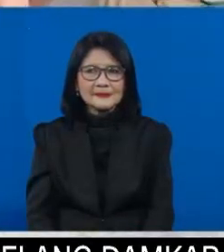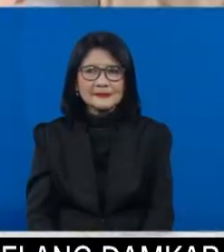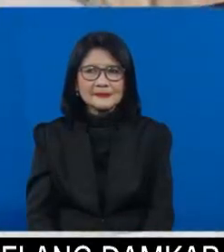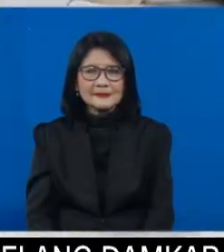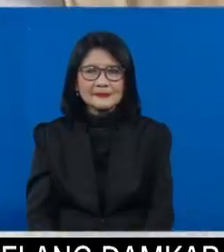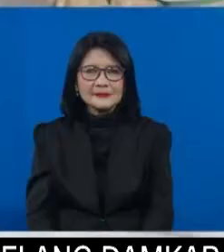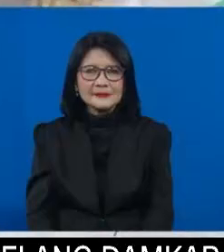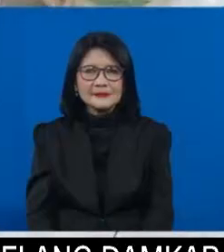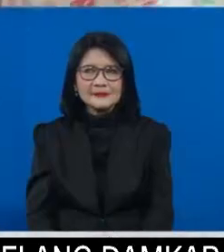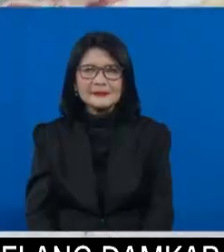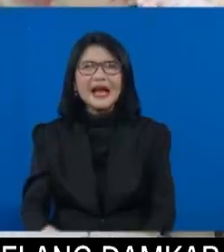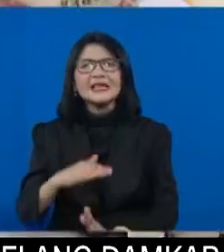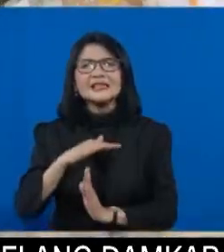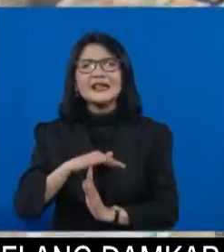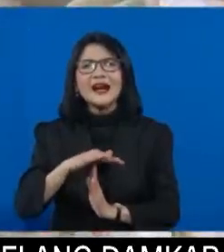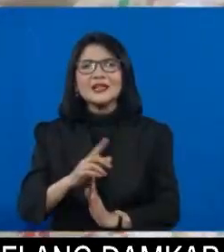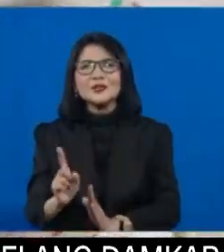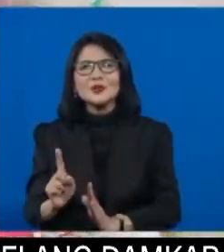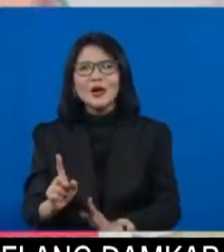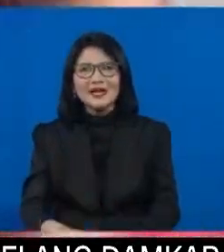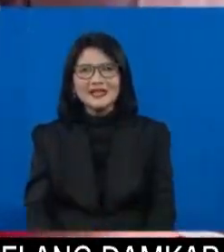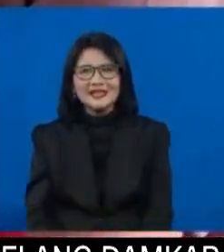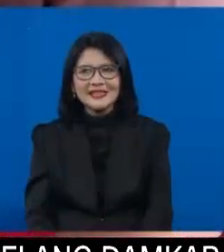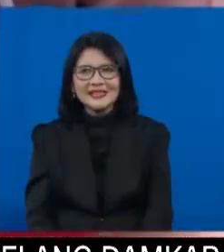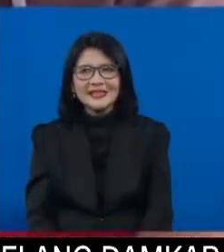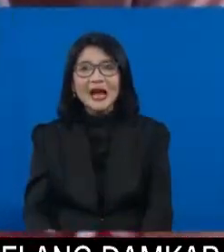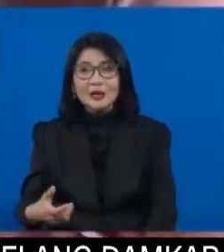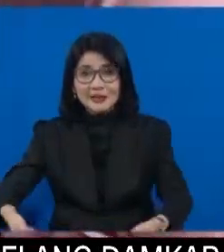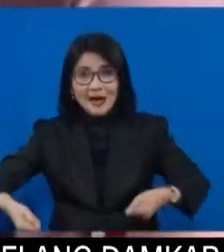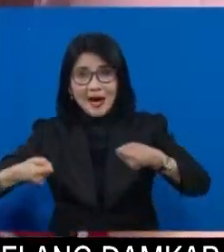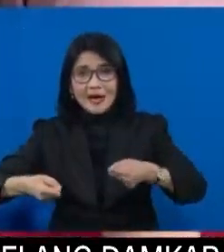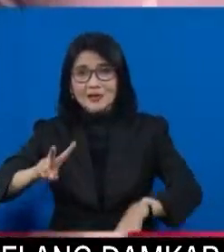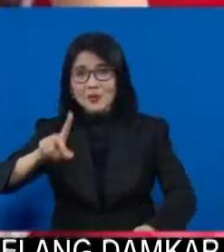Istirahat dulu Pak. Mau berdua? Berdua aja yuk.